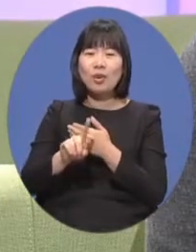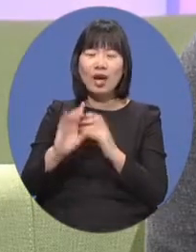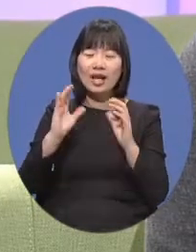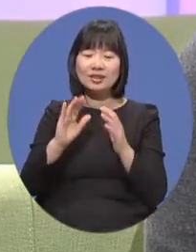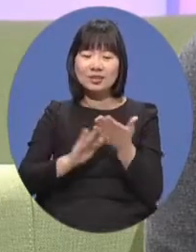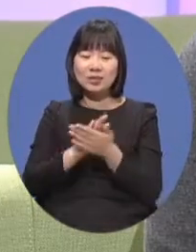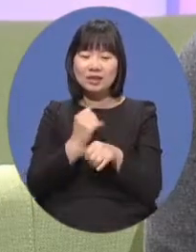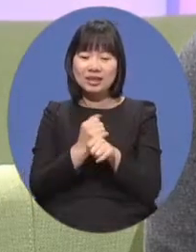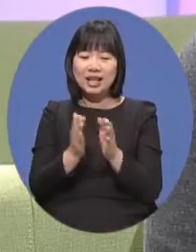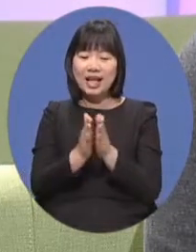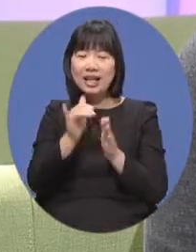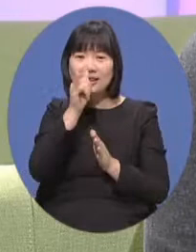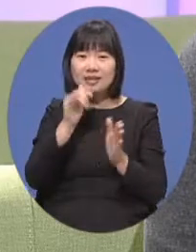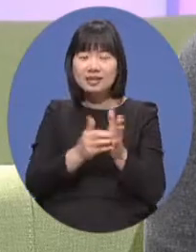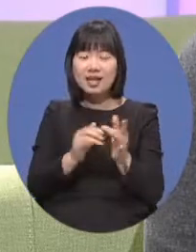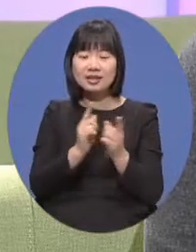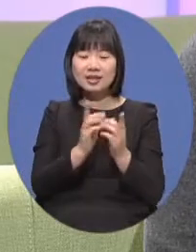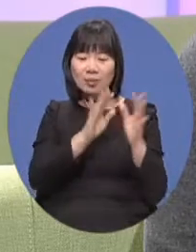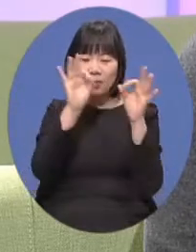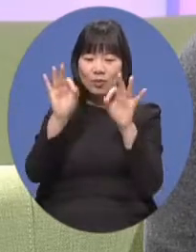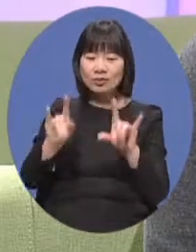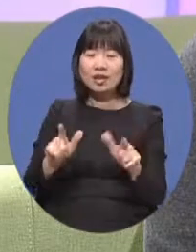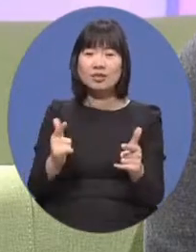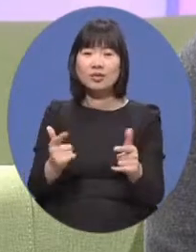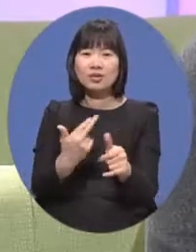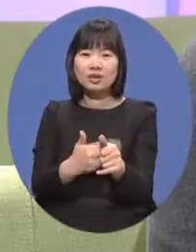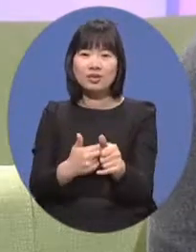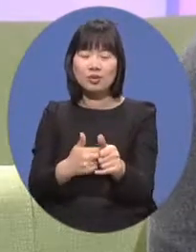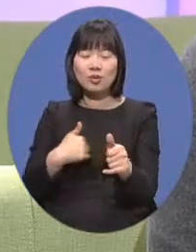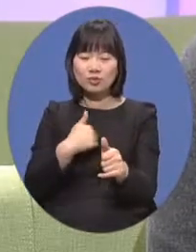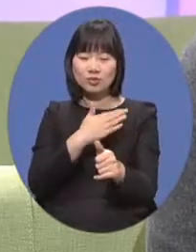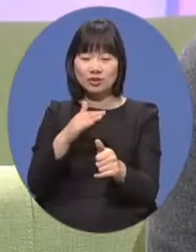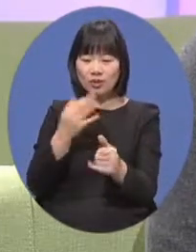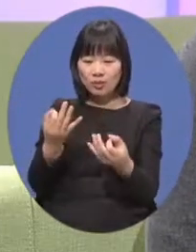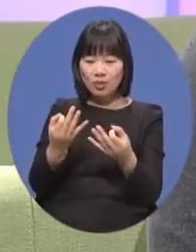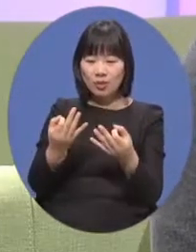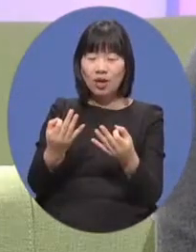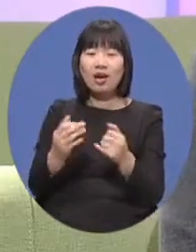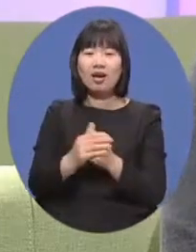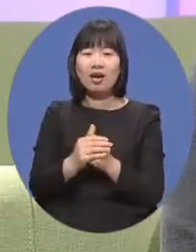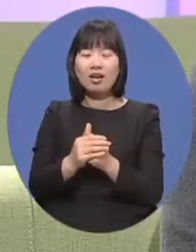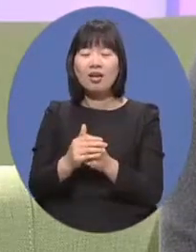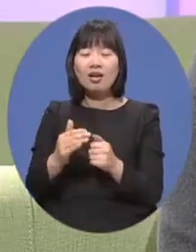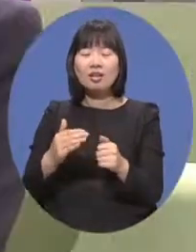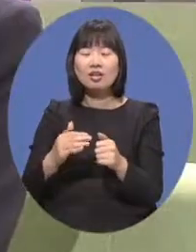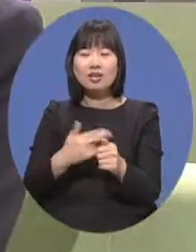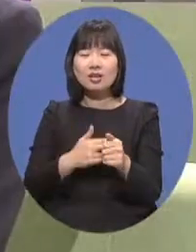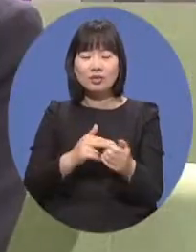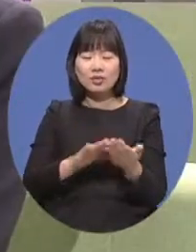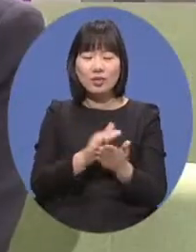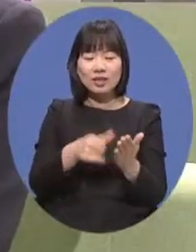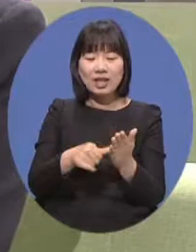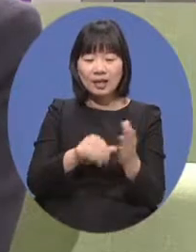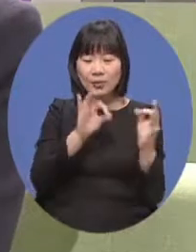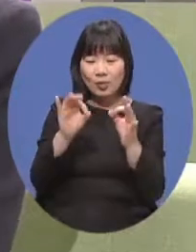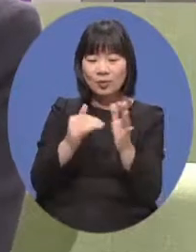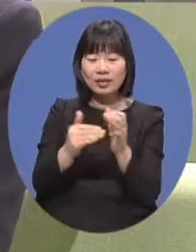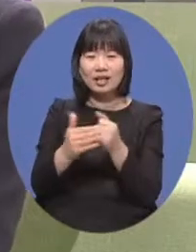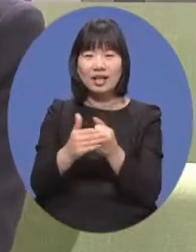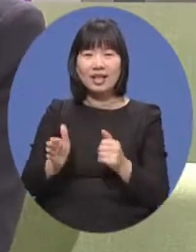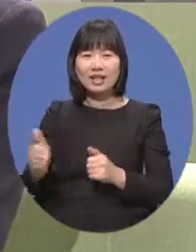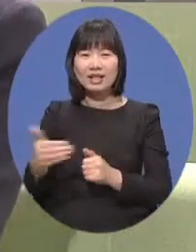이제 놀기 시작하는데 이때도 아이를 직접 보는 게 아니라 선생님도 놀잇감을 보고 아이도 놀잇감을 보기 때문에 간접적인 접촉이라